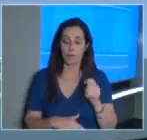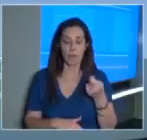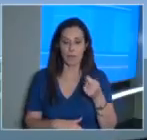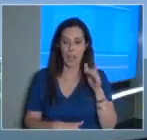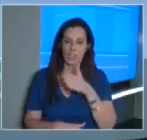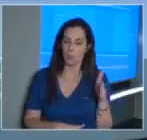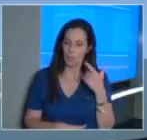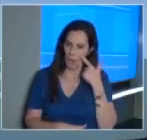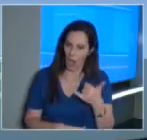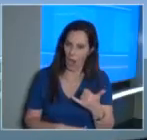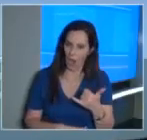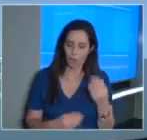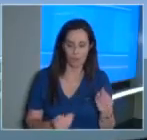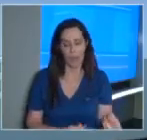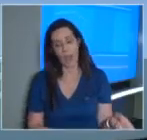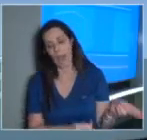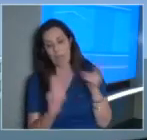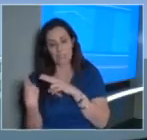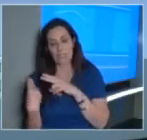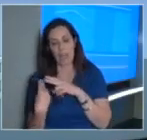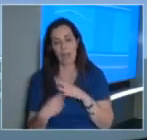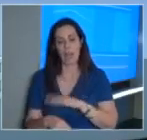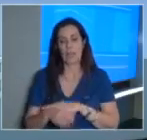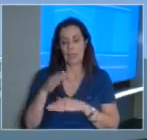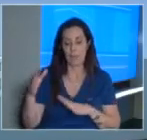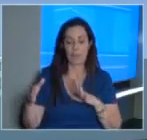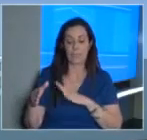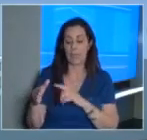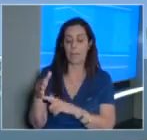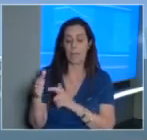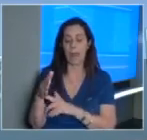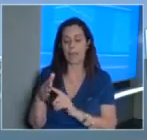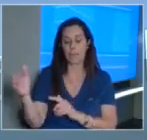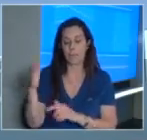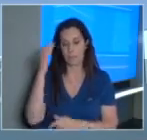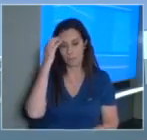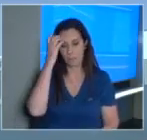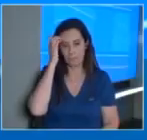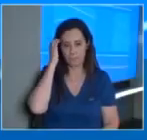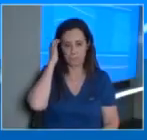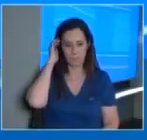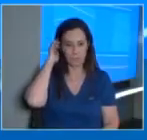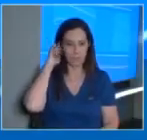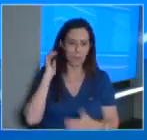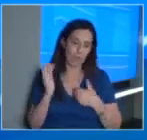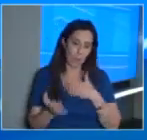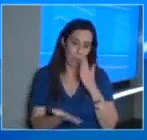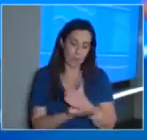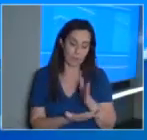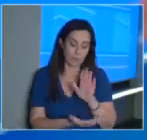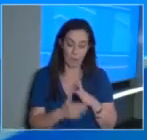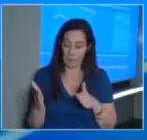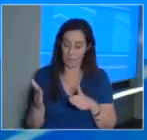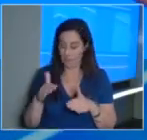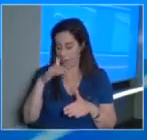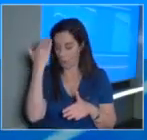גורמי השמאל. נראה שהמטוטלת חוזרת באירופה לכיוון הסכנה מהימין הקיצוני. אנחנו נמצאים באמצע, כי גם